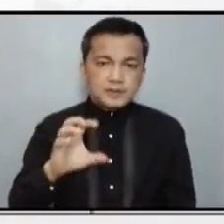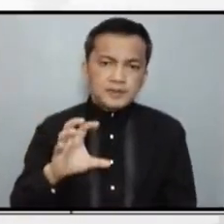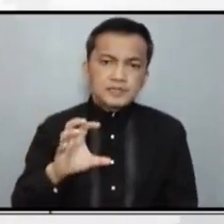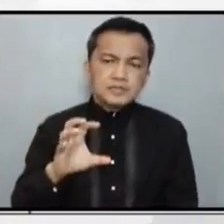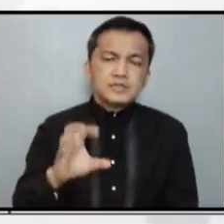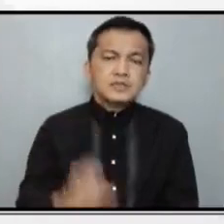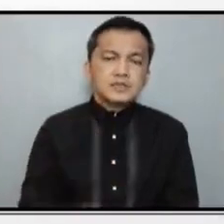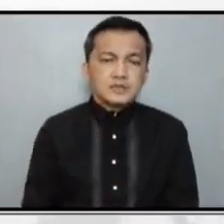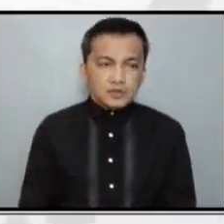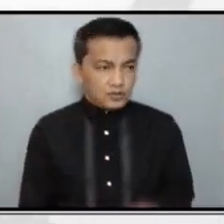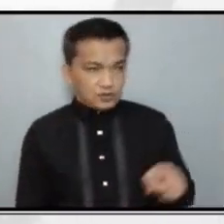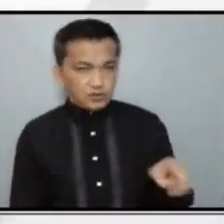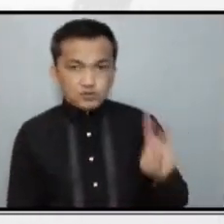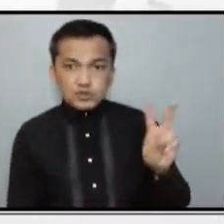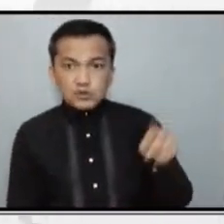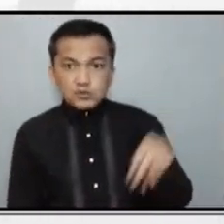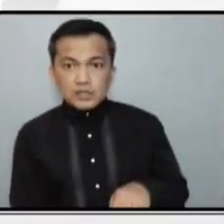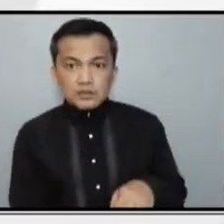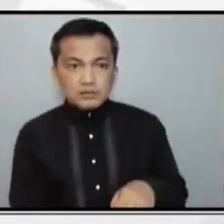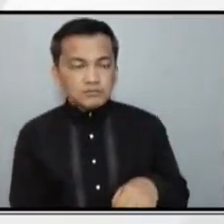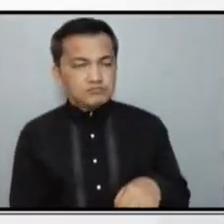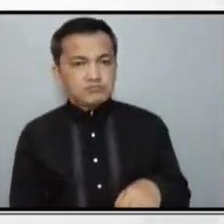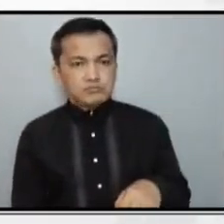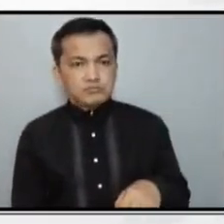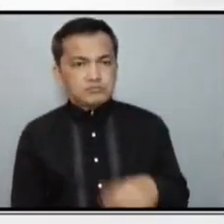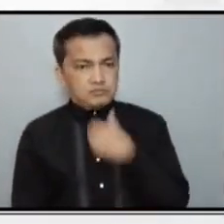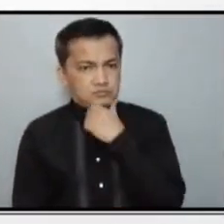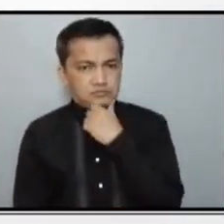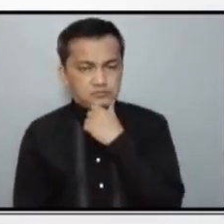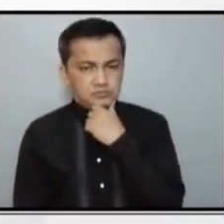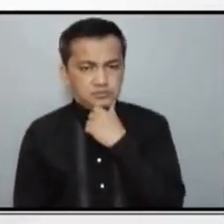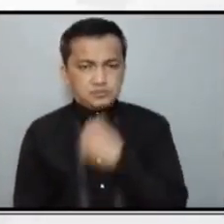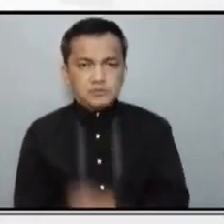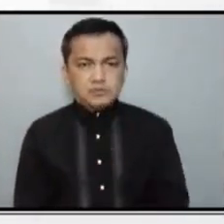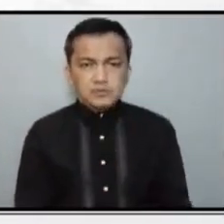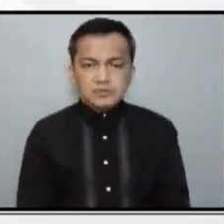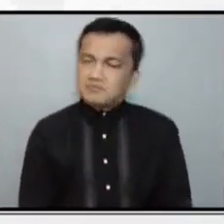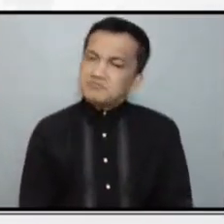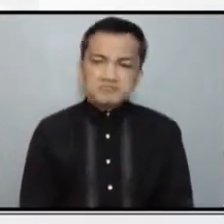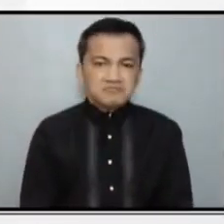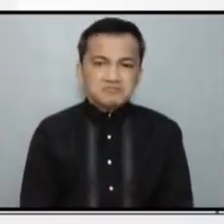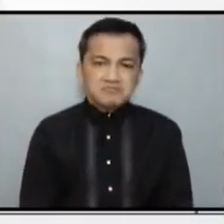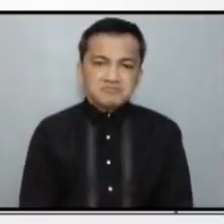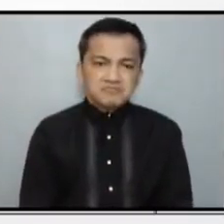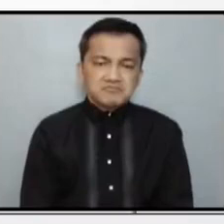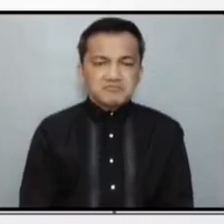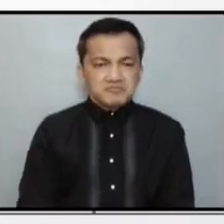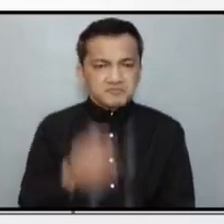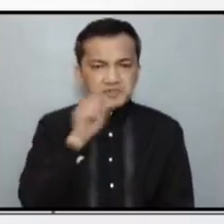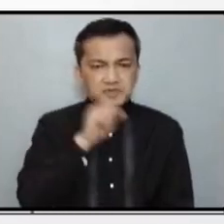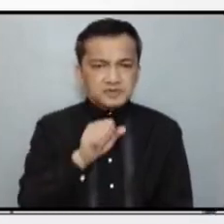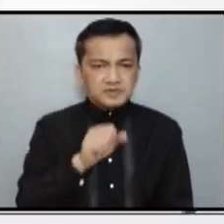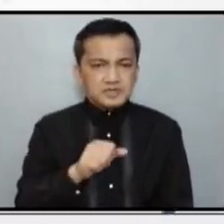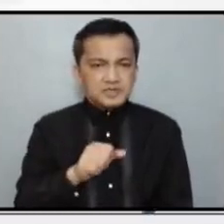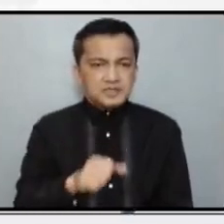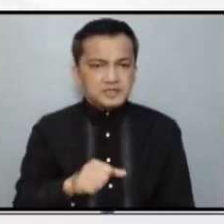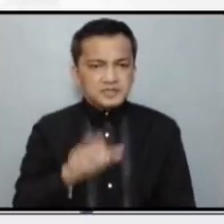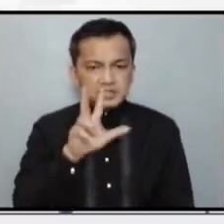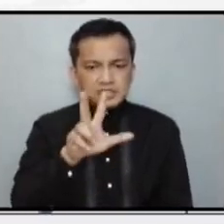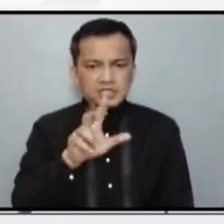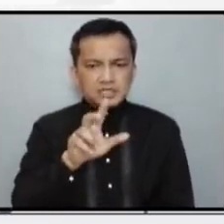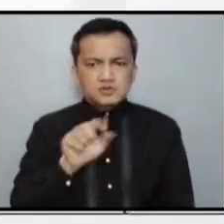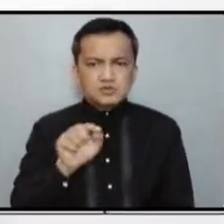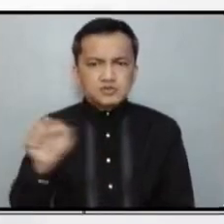is 2,000 pesos ang sinasabi. So around 3 to 4 times yung presyo.